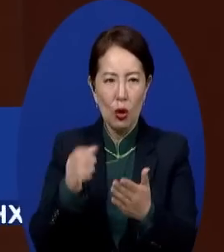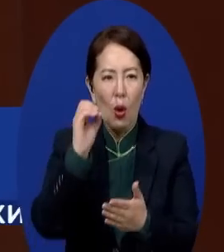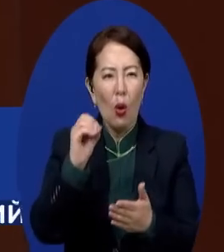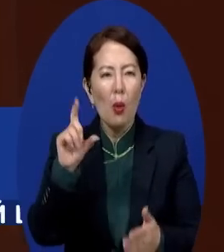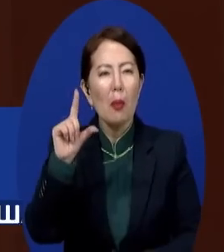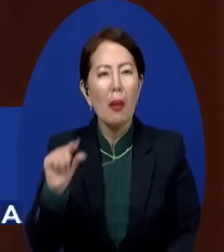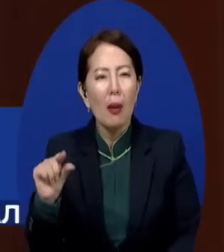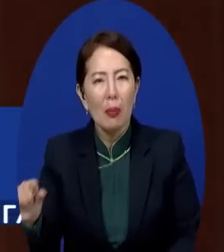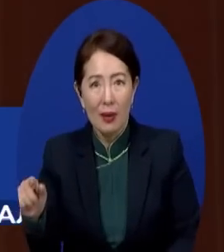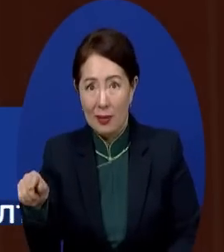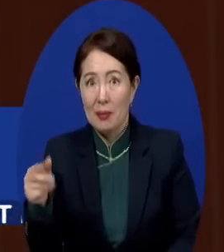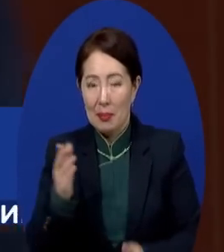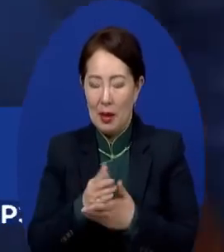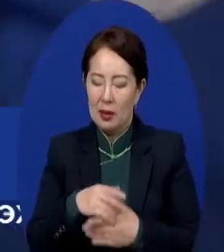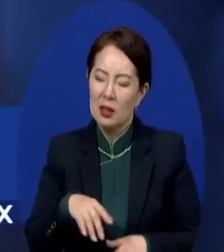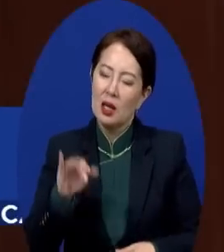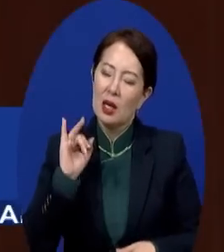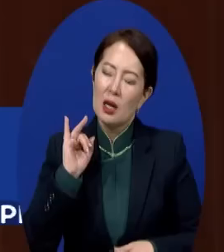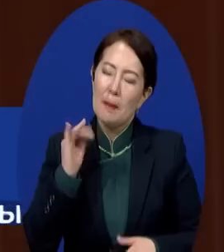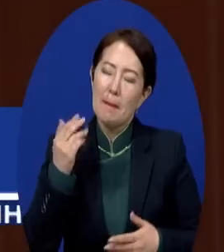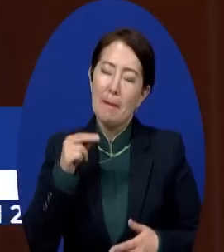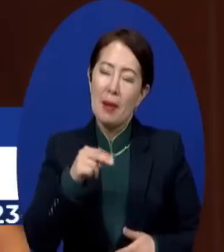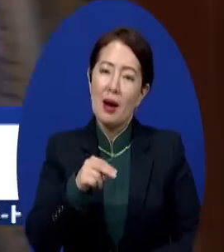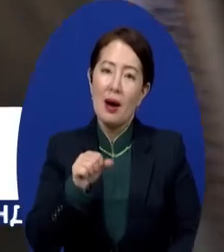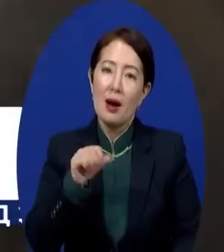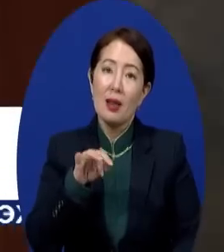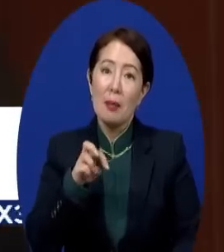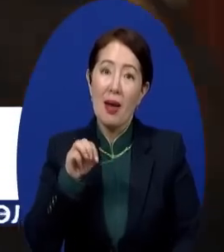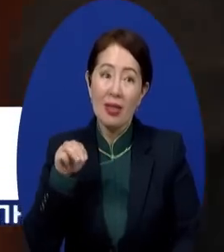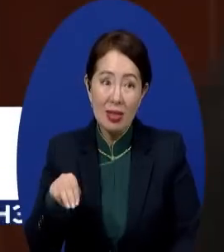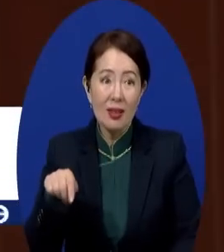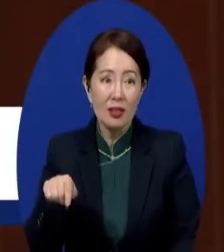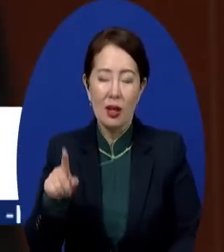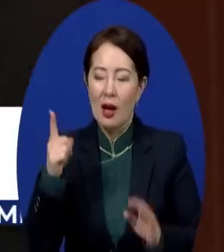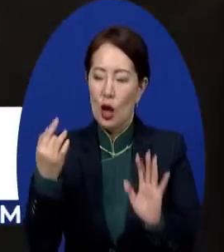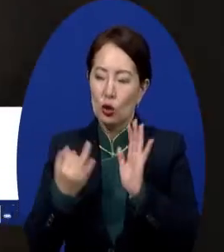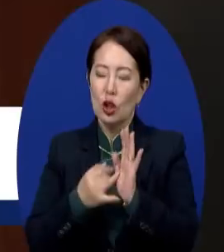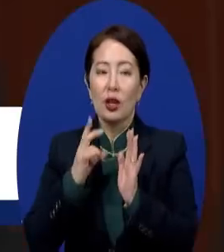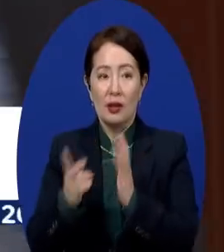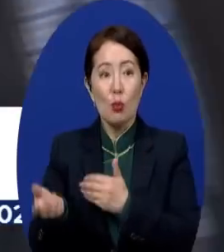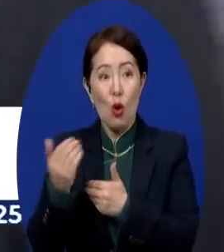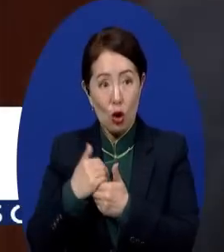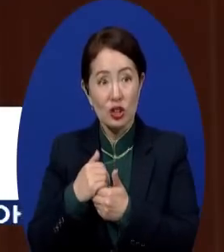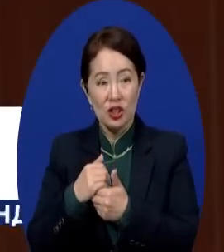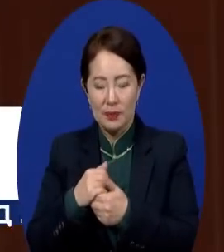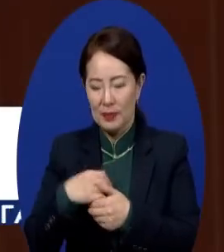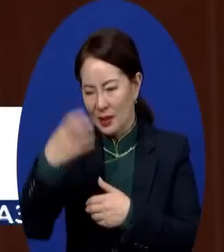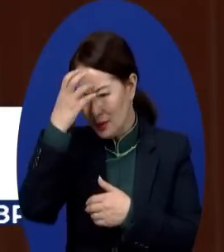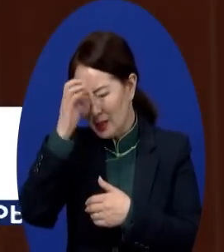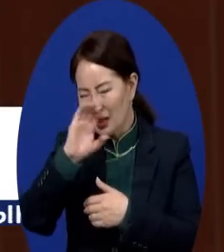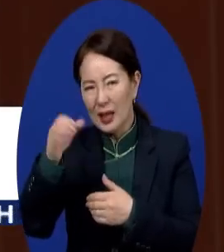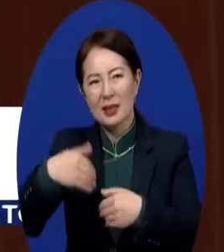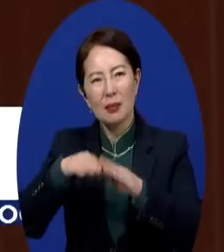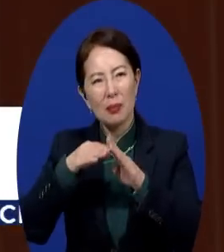тавьдаг. Тийм учраас парламентэд 17 нам орж ирж тэгээ засгийн газраа байгуулах гэд бүтэн жил